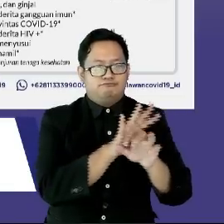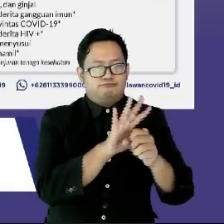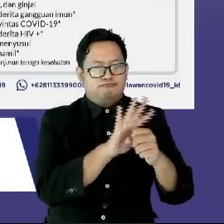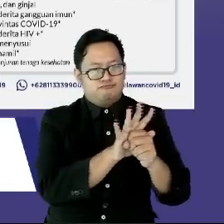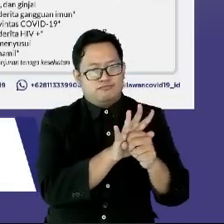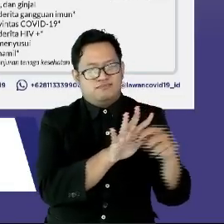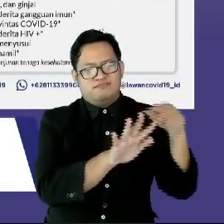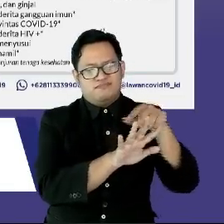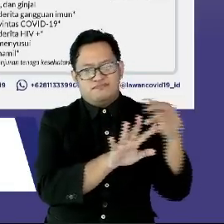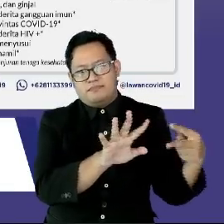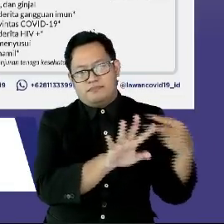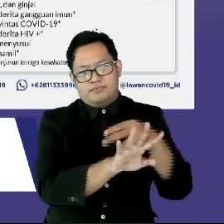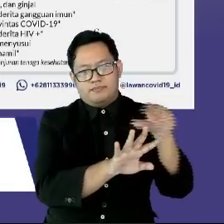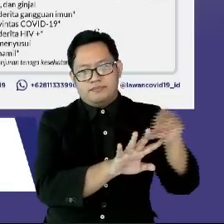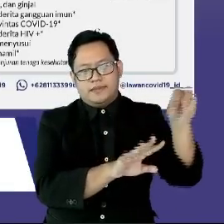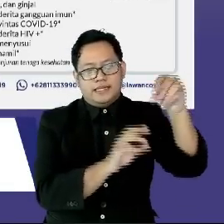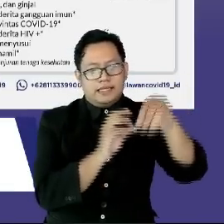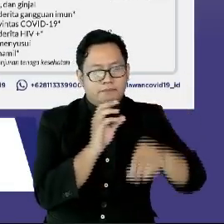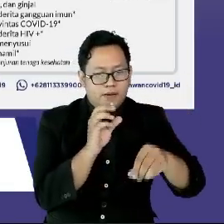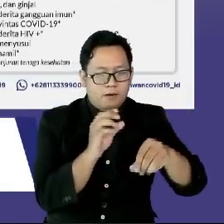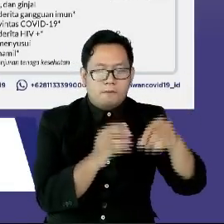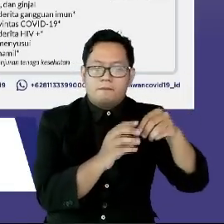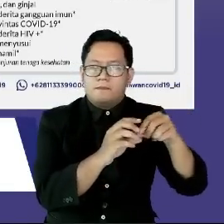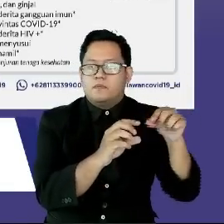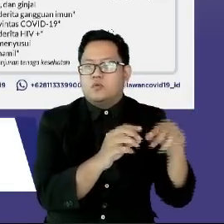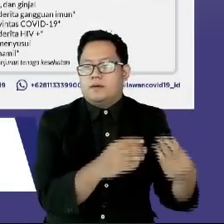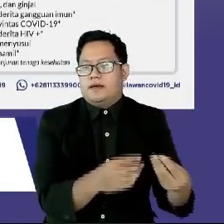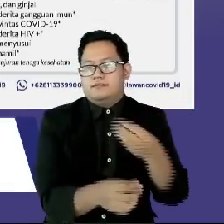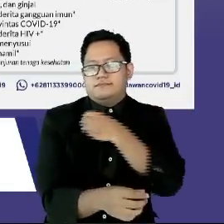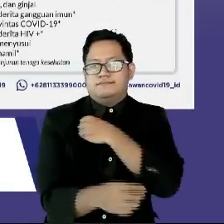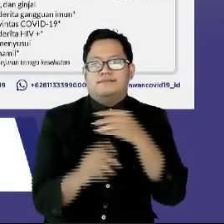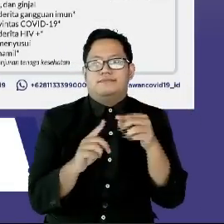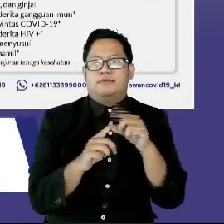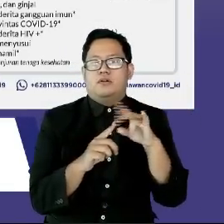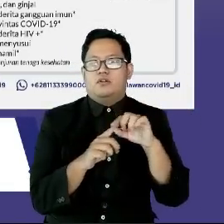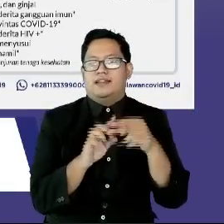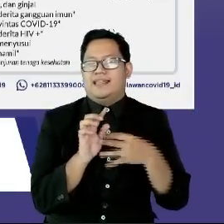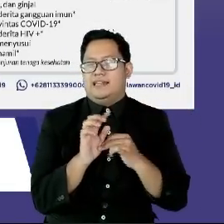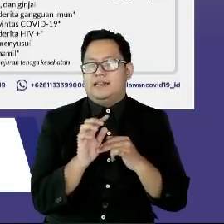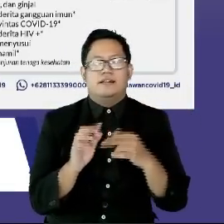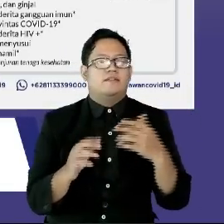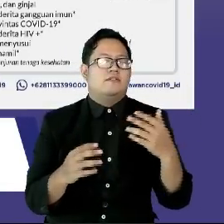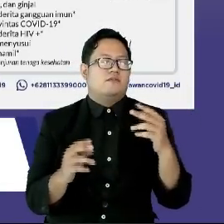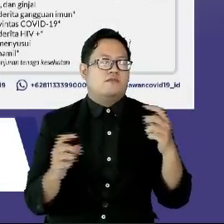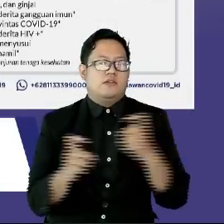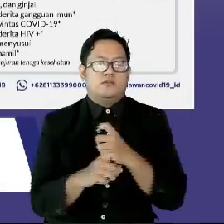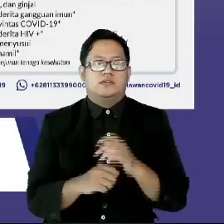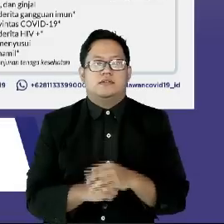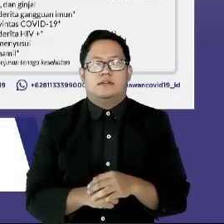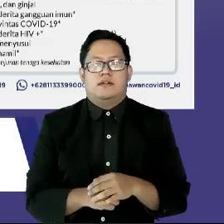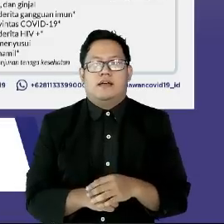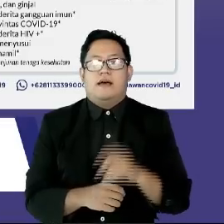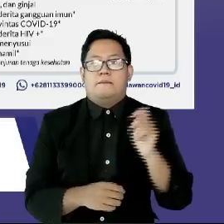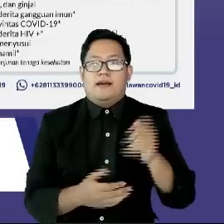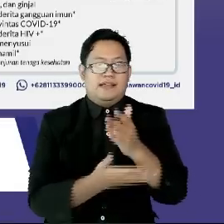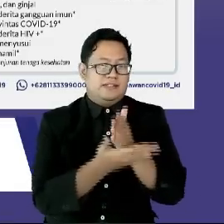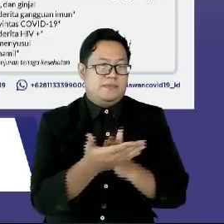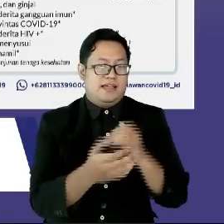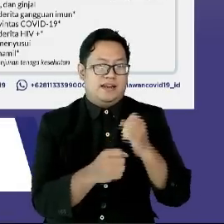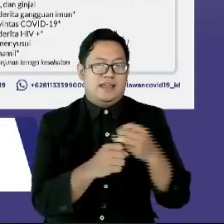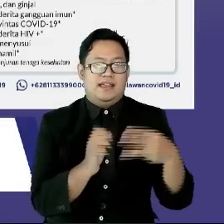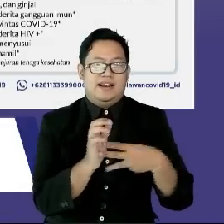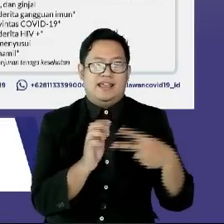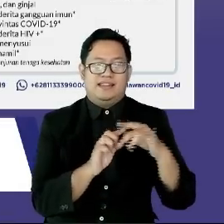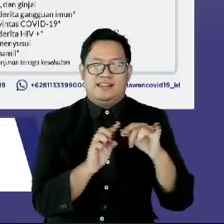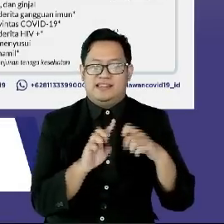senyawa protein dari virus. Yang ketiga, vaksin yang menggunakan bagian genetik virus, yaitu asam